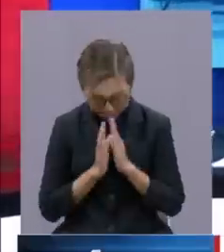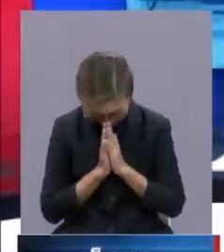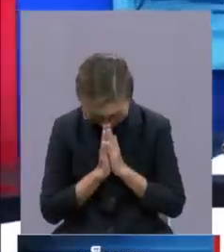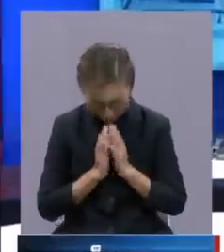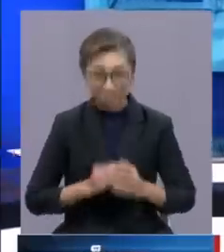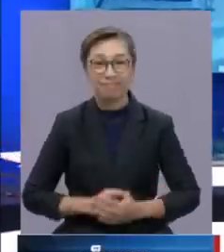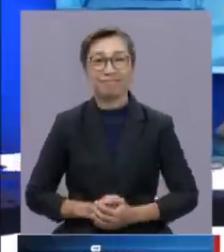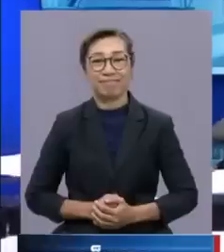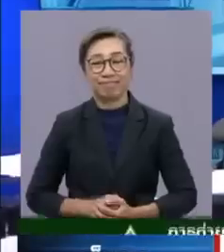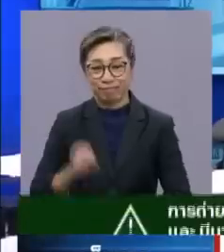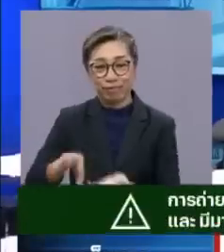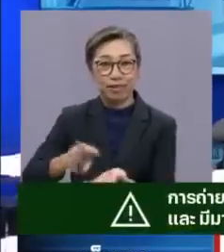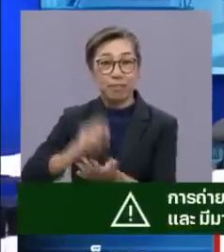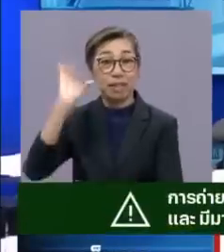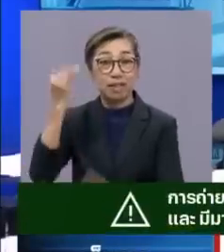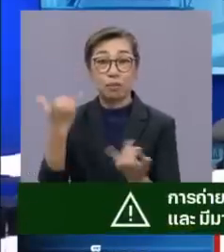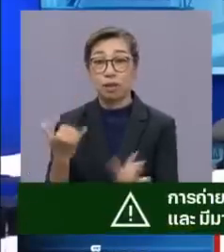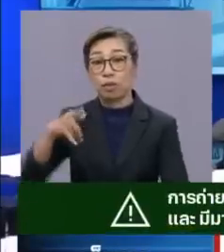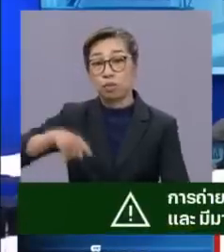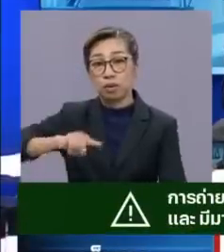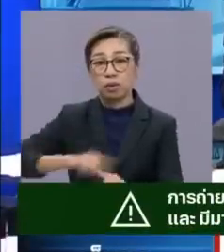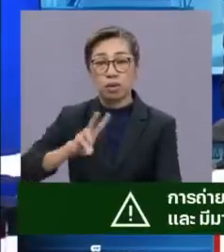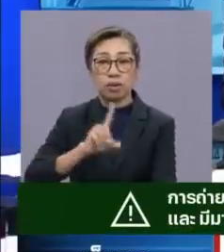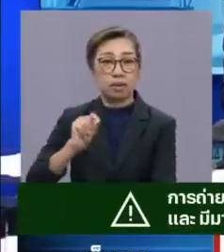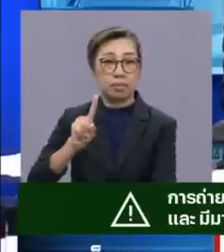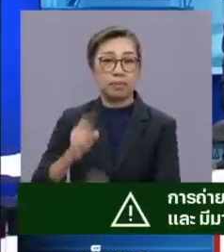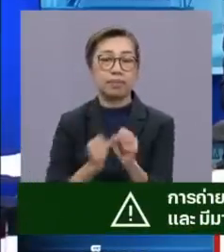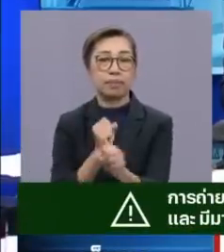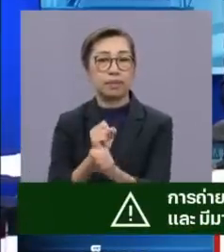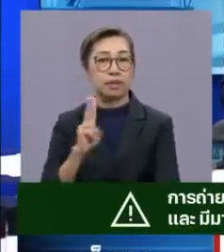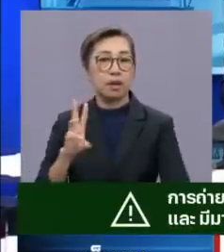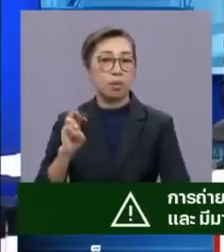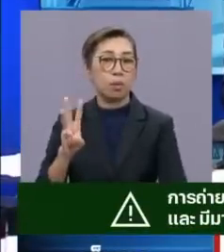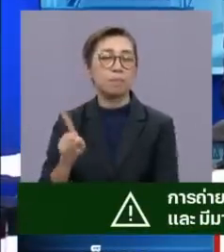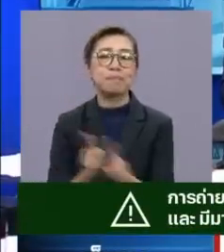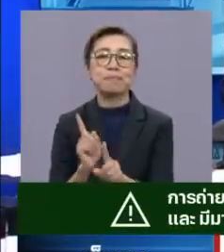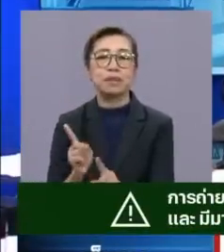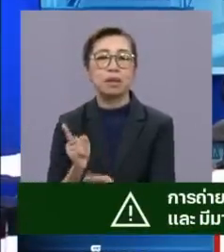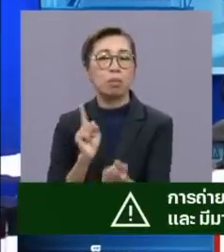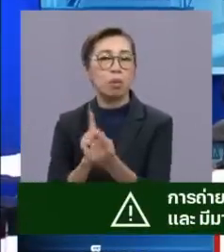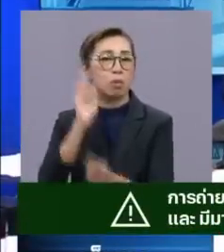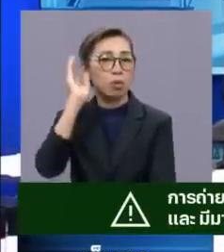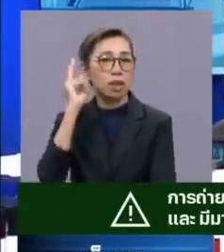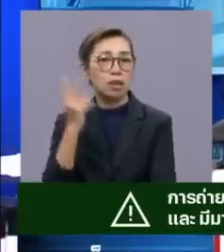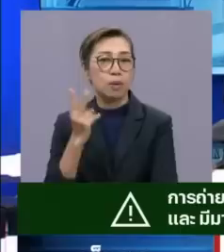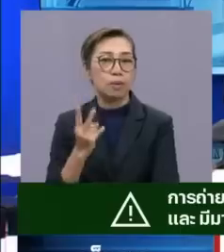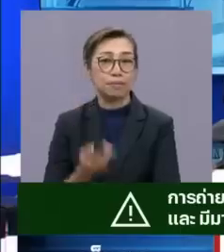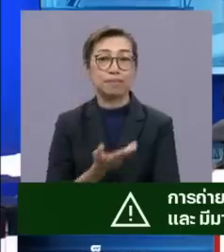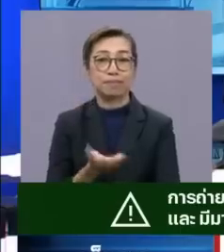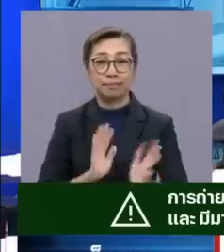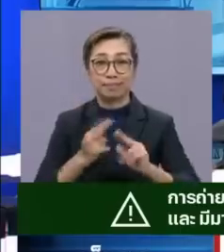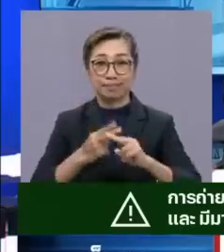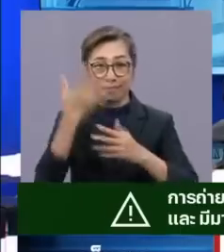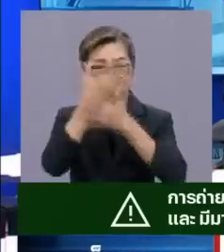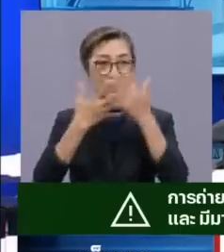ครับสวัสดีครับติดตามเก็บตกจากเนชั่นนะครับวันนี้พุธ21มิถุนายน2566นะครับเช่นเคยนะครับอยู่กับผมนัสคุณคุณยศธีวัฒน์แล้วก็อาจาร